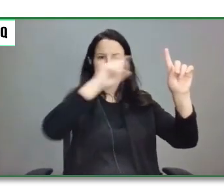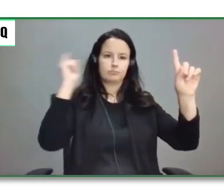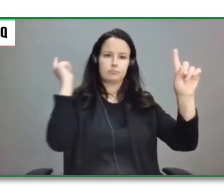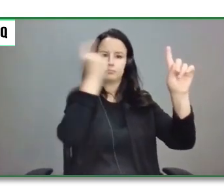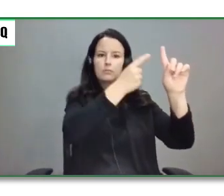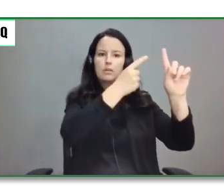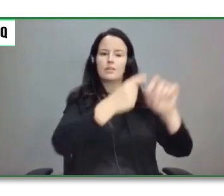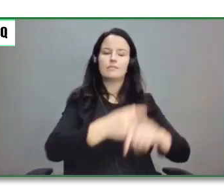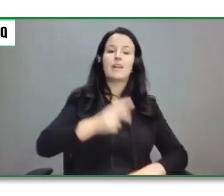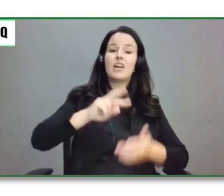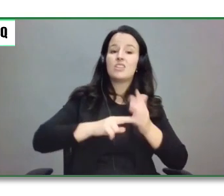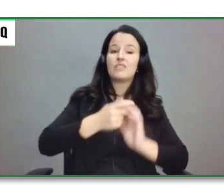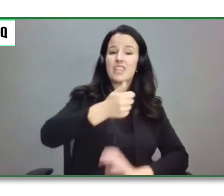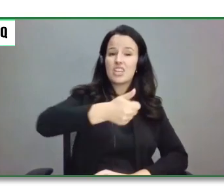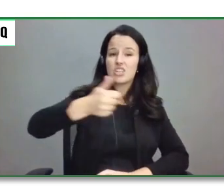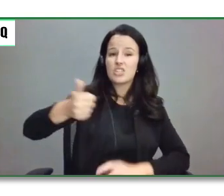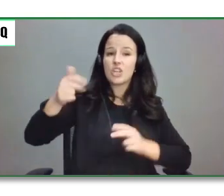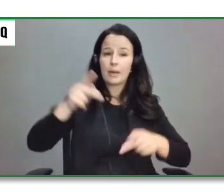Chacun avait un rôle à jouer.